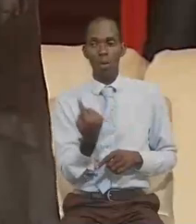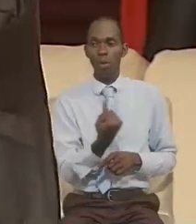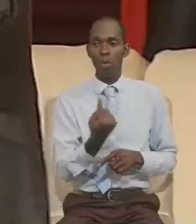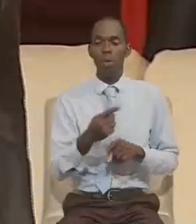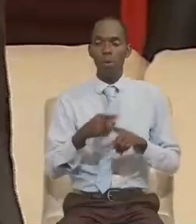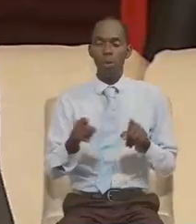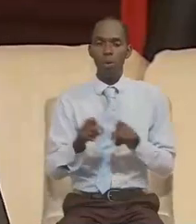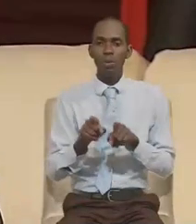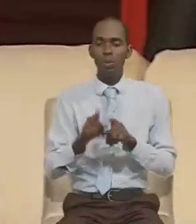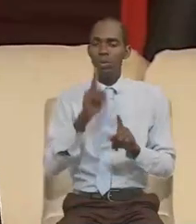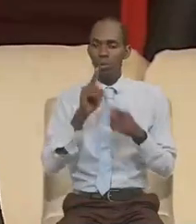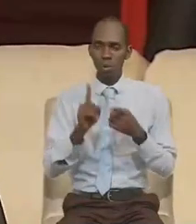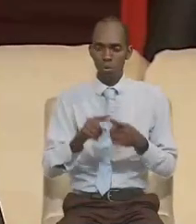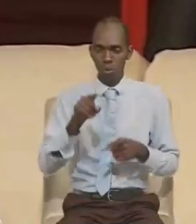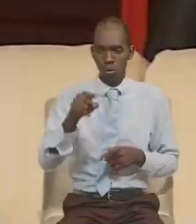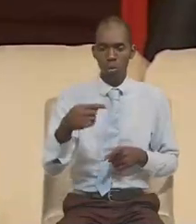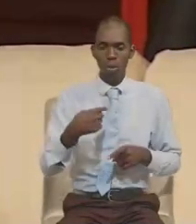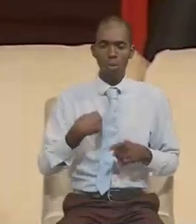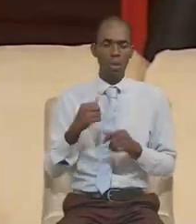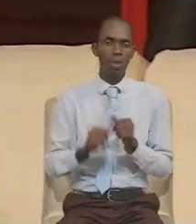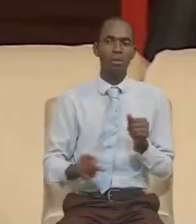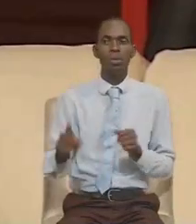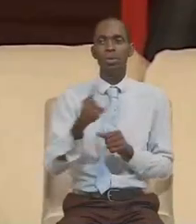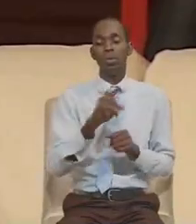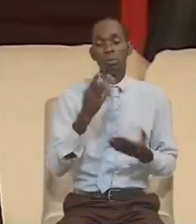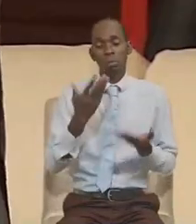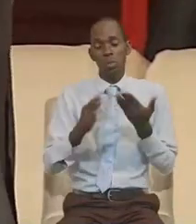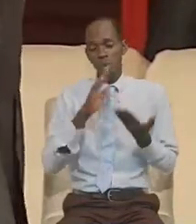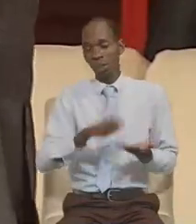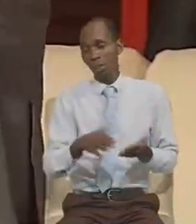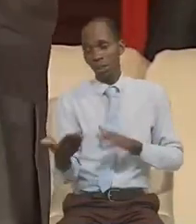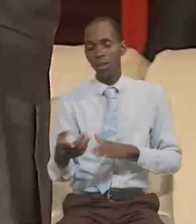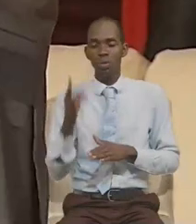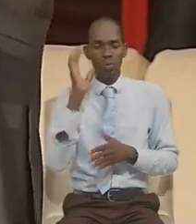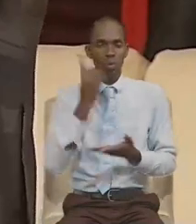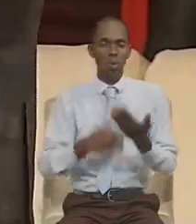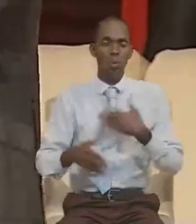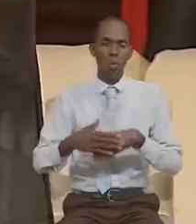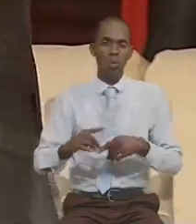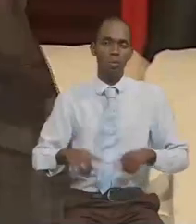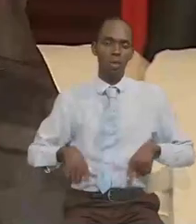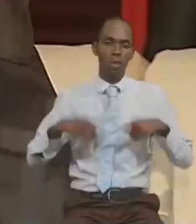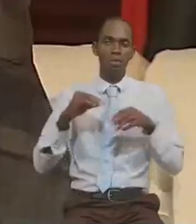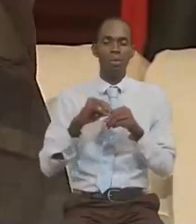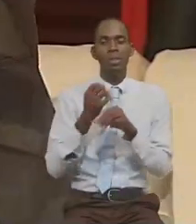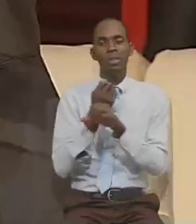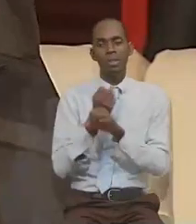dans son salut au nom de Jésus. Voyons la main dans les Écritures,